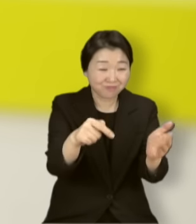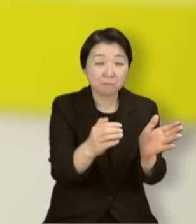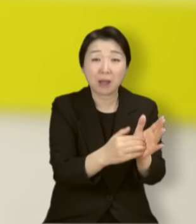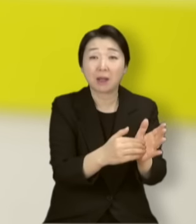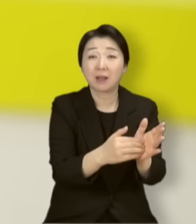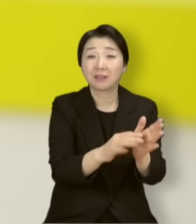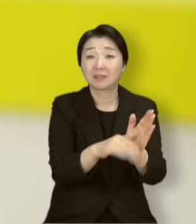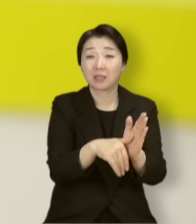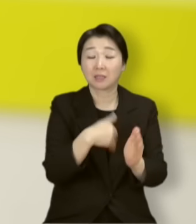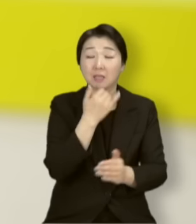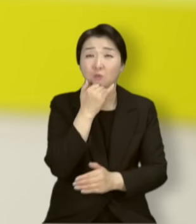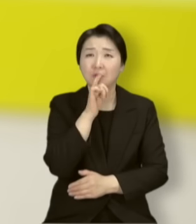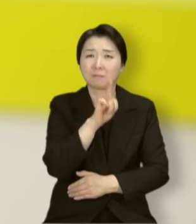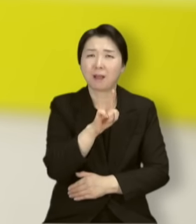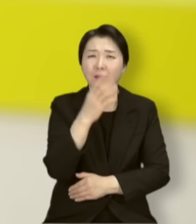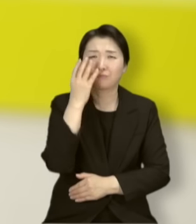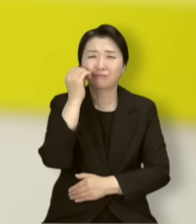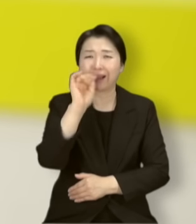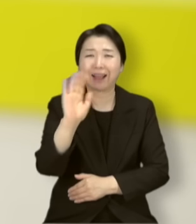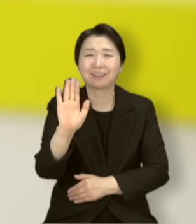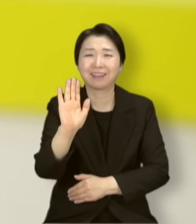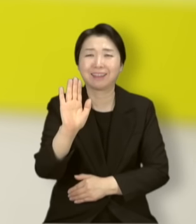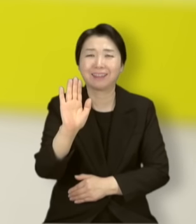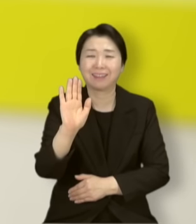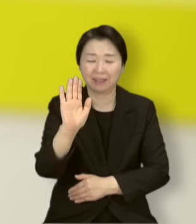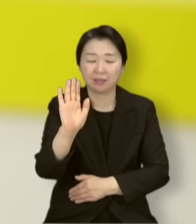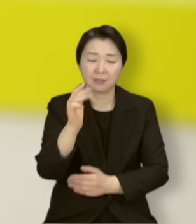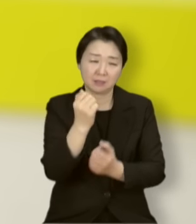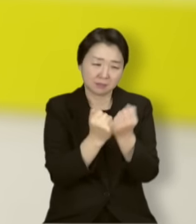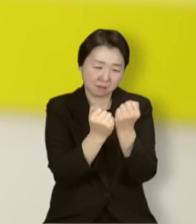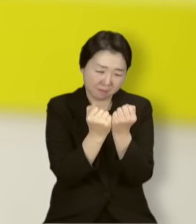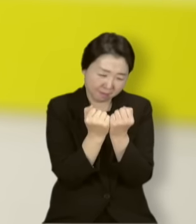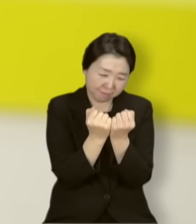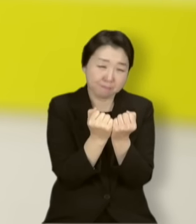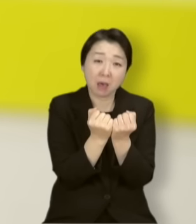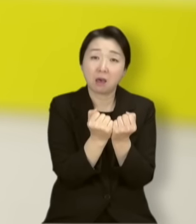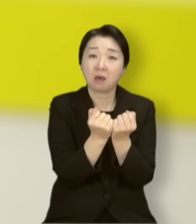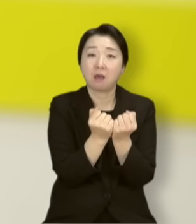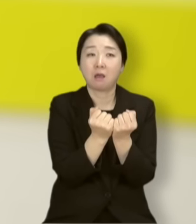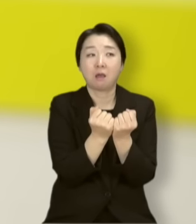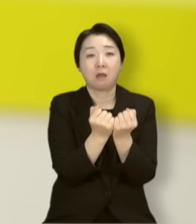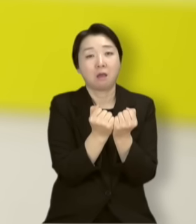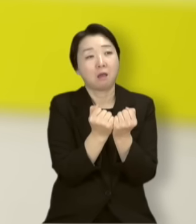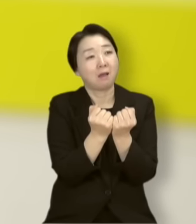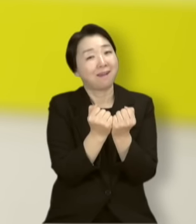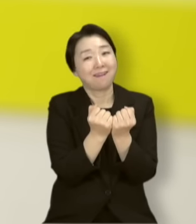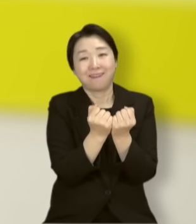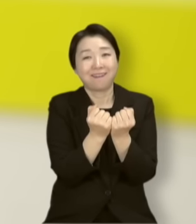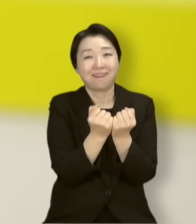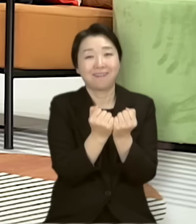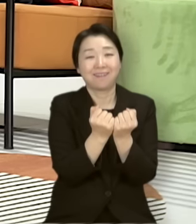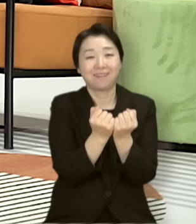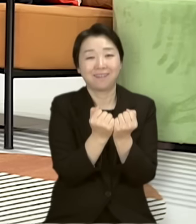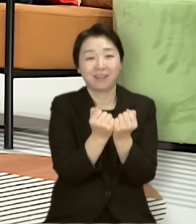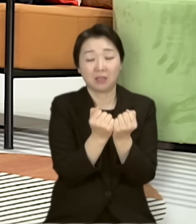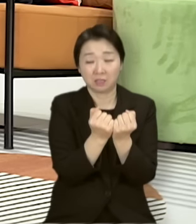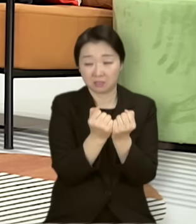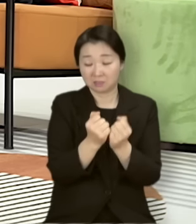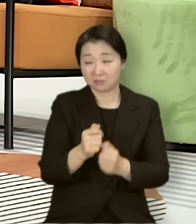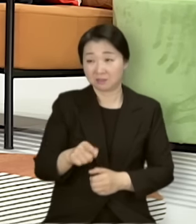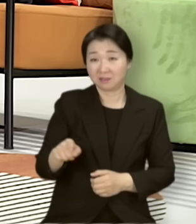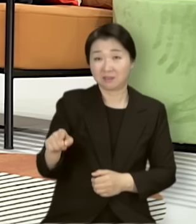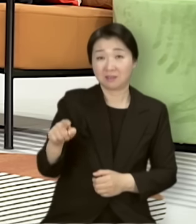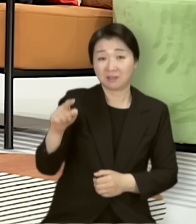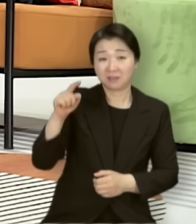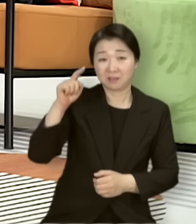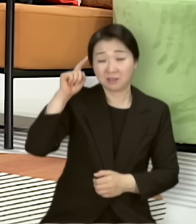그때나 지금이나 제가 독일말이 유통하지 않고 설명을 하면 칠칠칠 웃고 네. 당신은 박사를